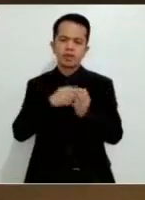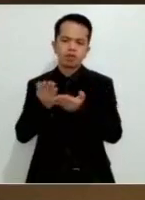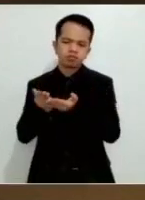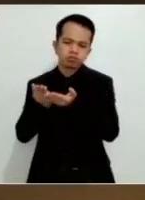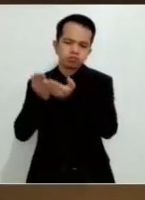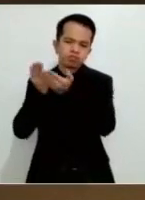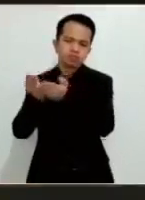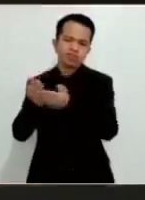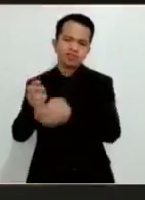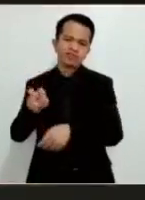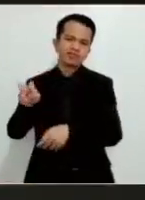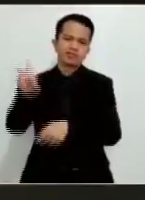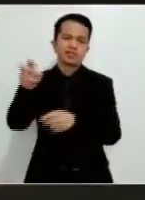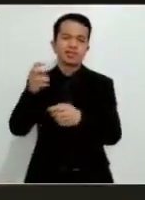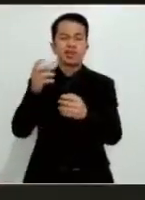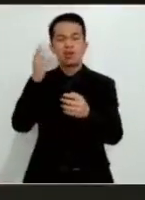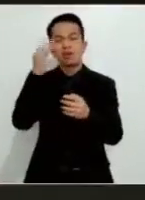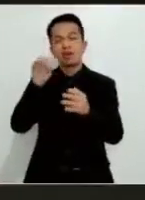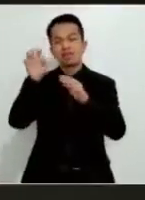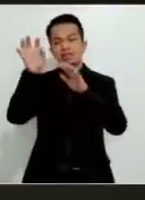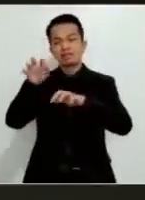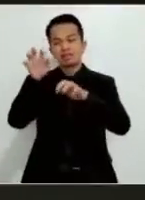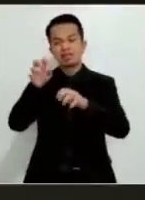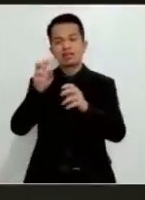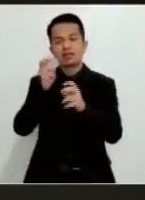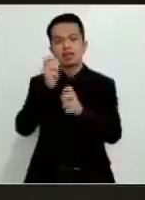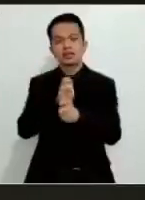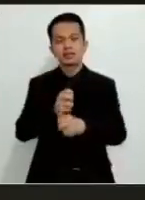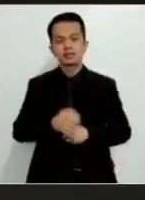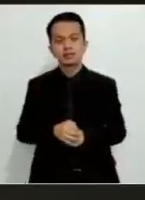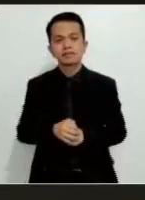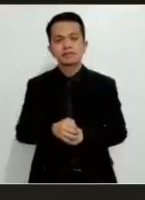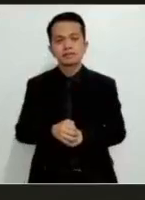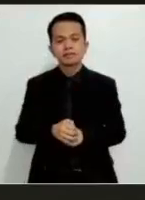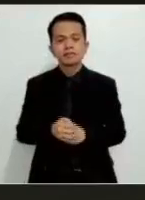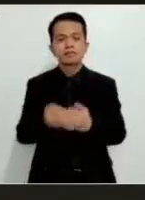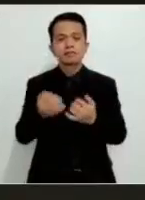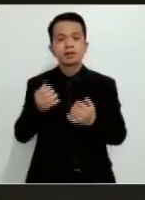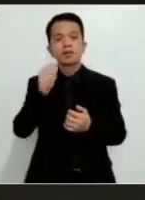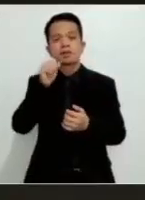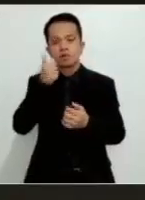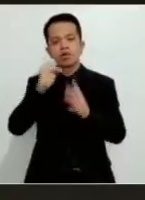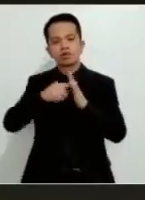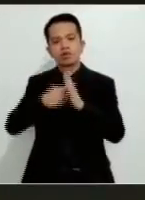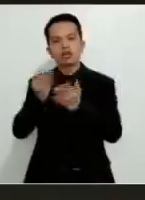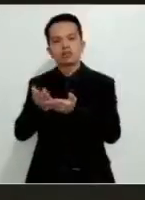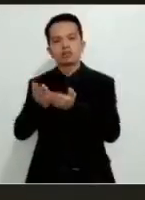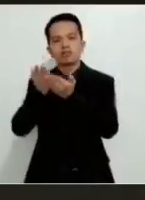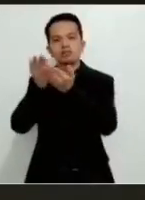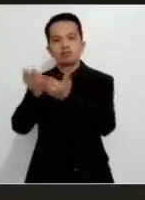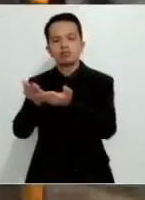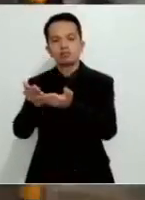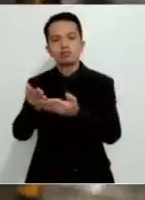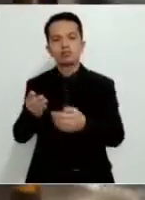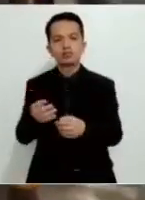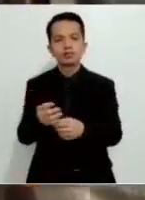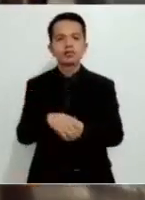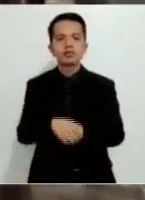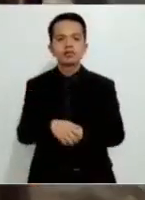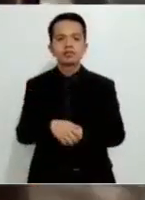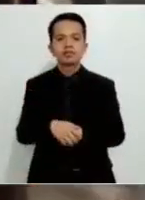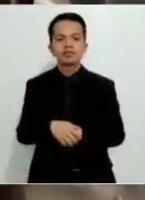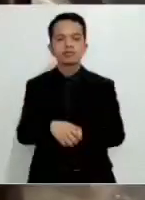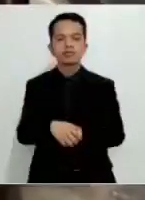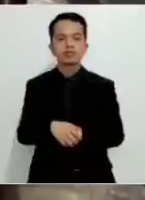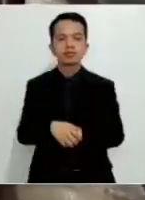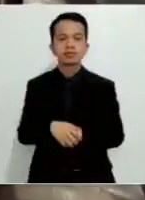pagka may bagyo. Alas 3 na umaga mamaya ang layag ng biyahe ni Vanessa Alagon, Patagbilaran, the St. Francis Xavier. Kanina alas 10